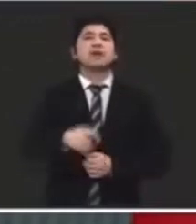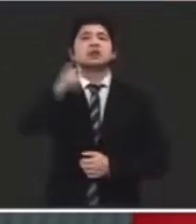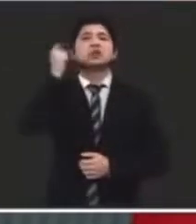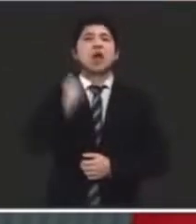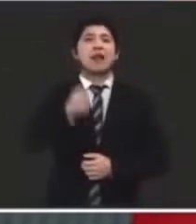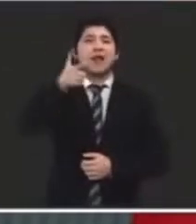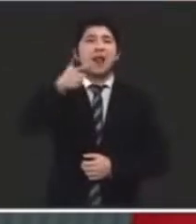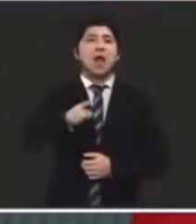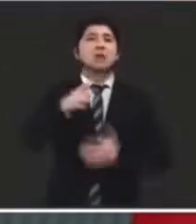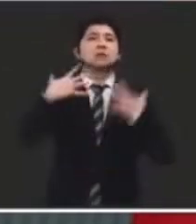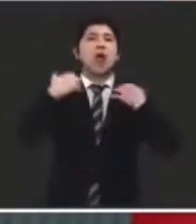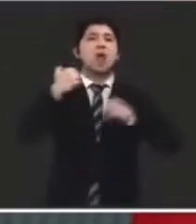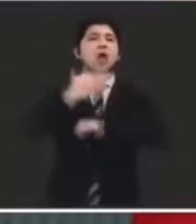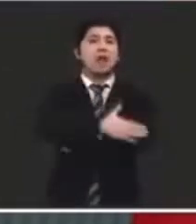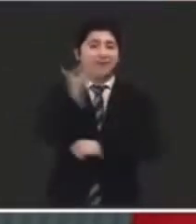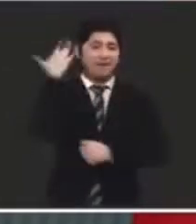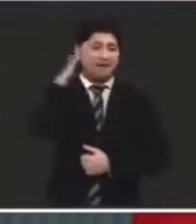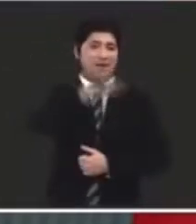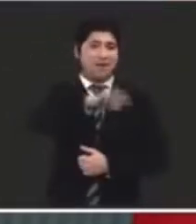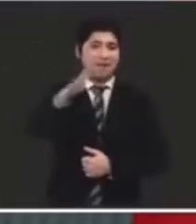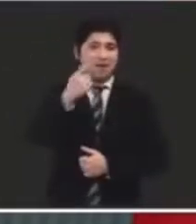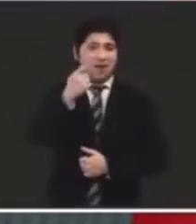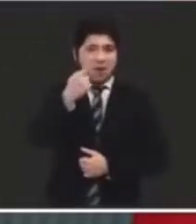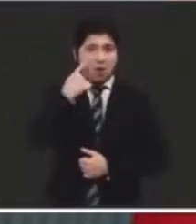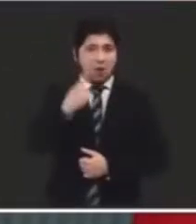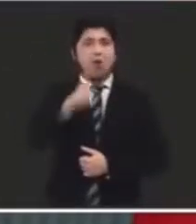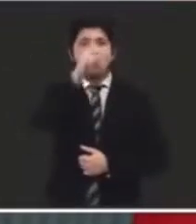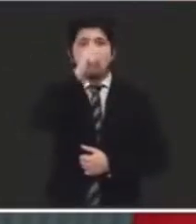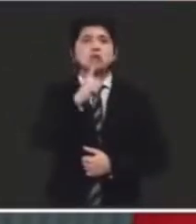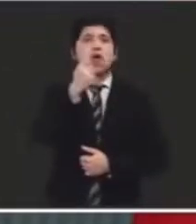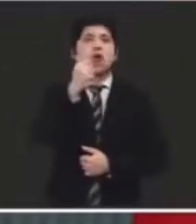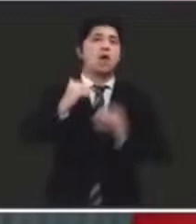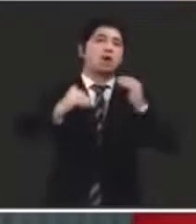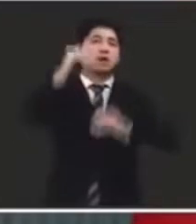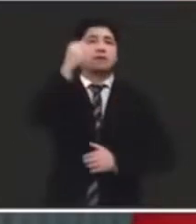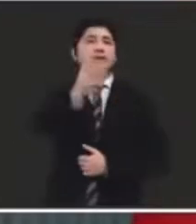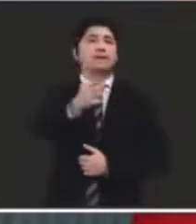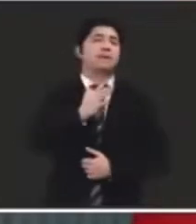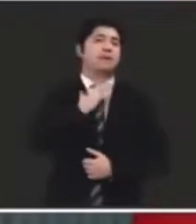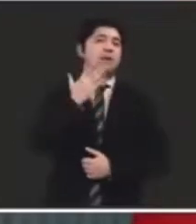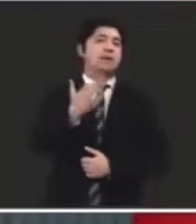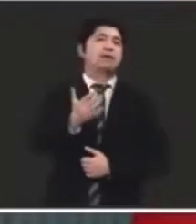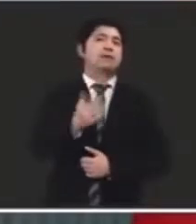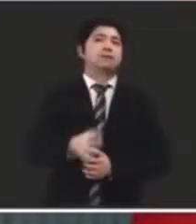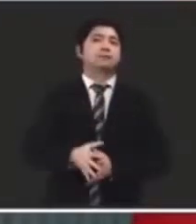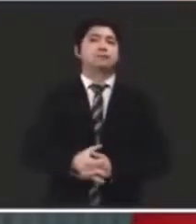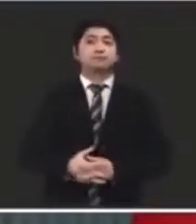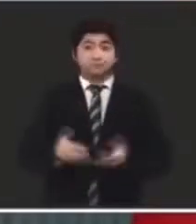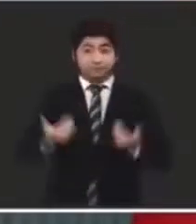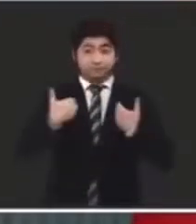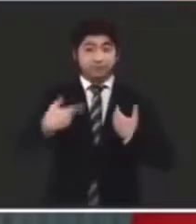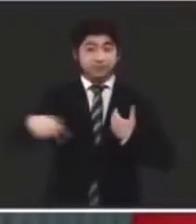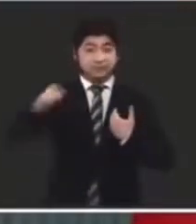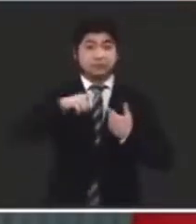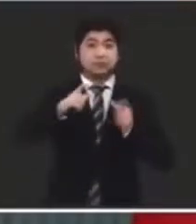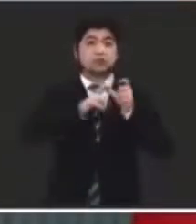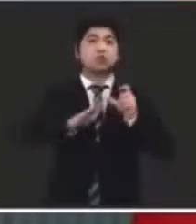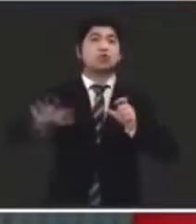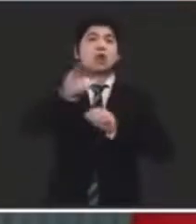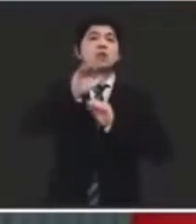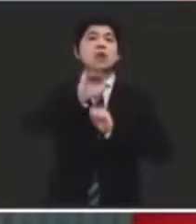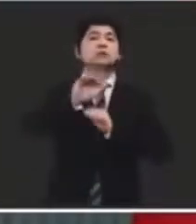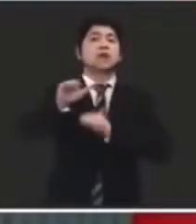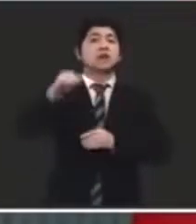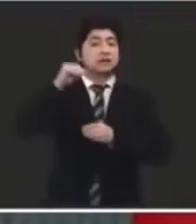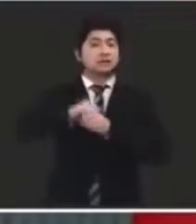yardımını 55 liradan 100 liraya yükselttik Biz sosyal desteklerin